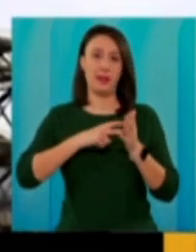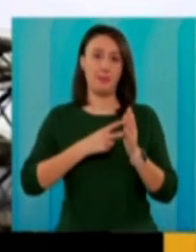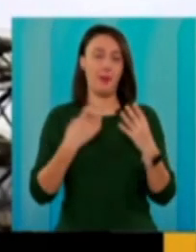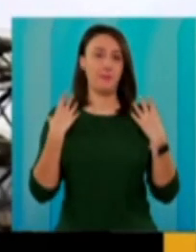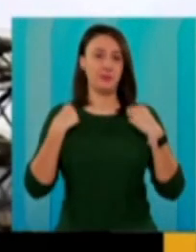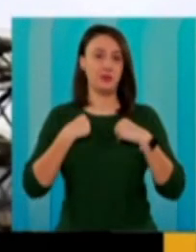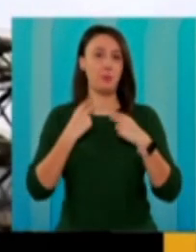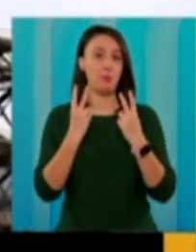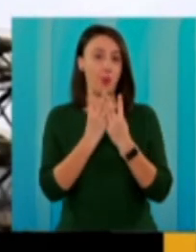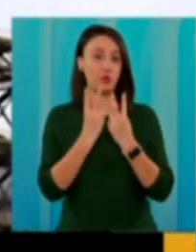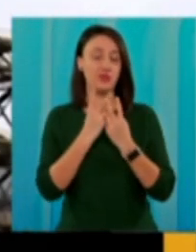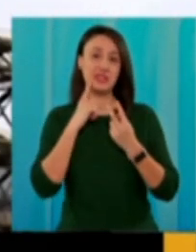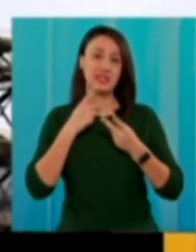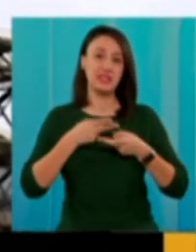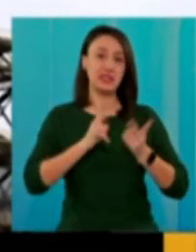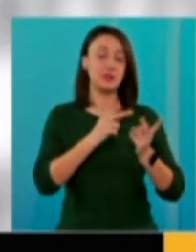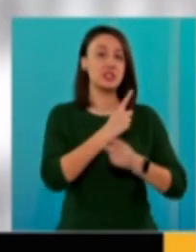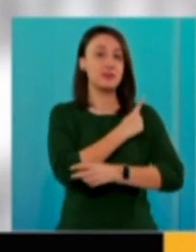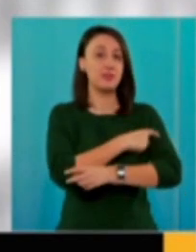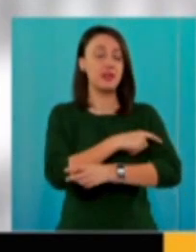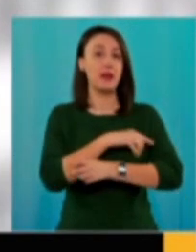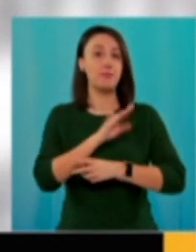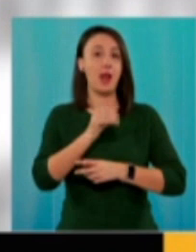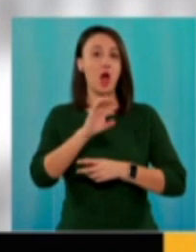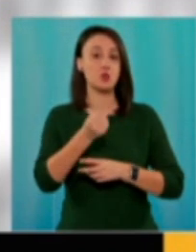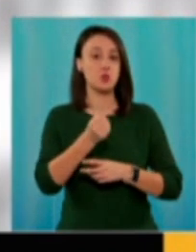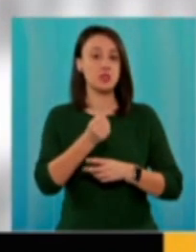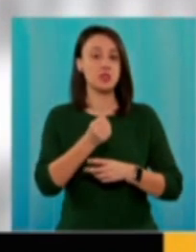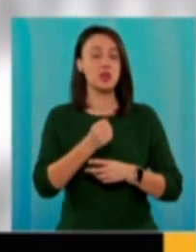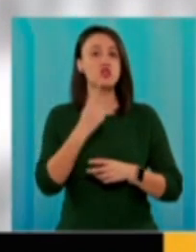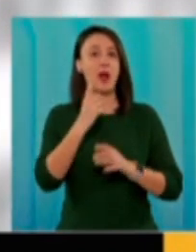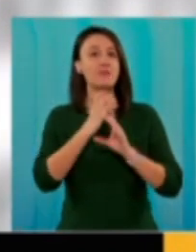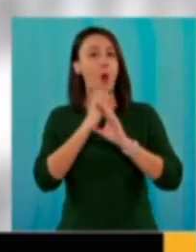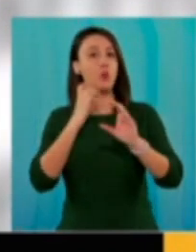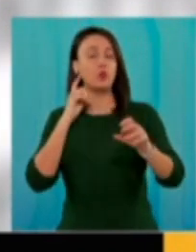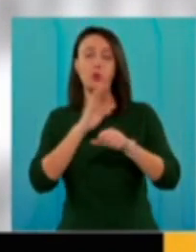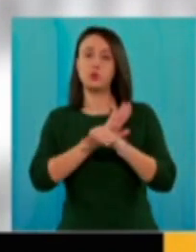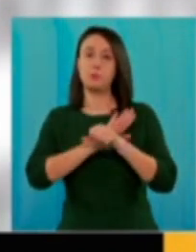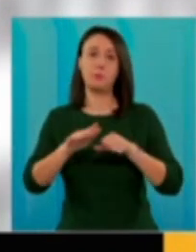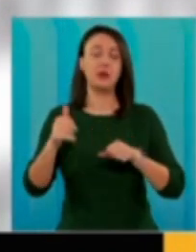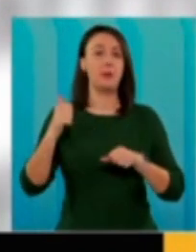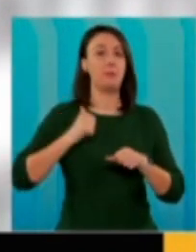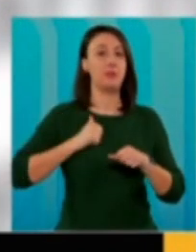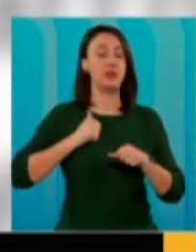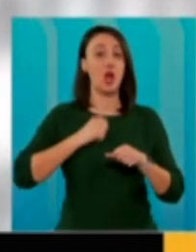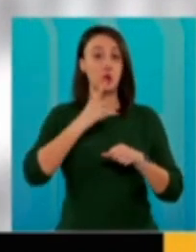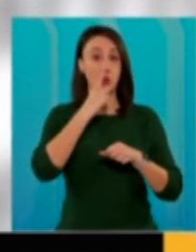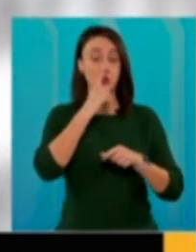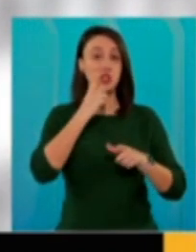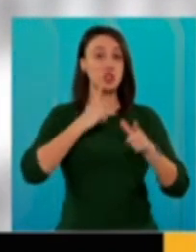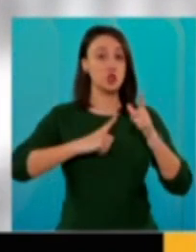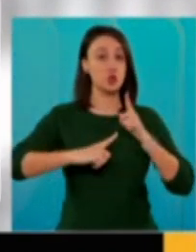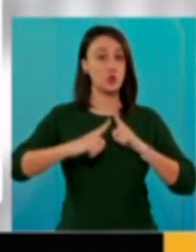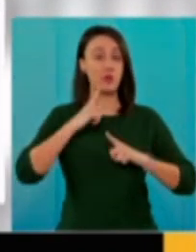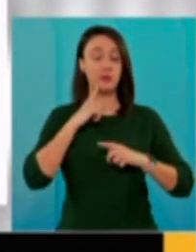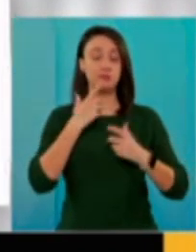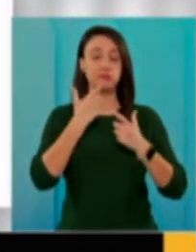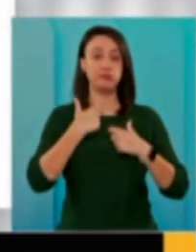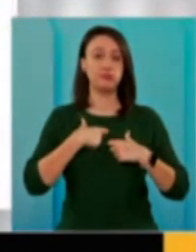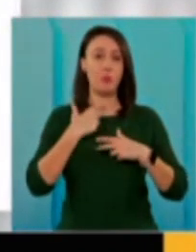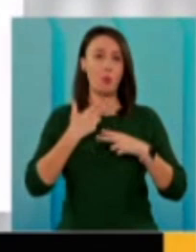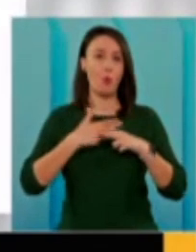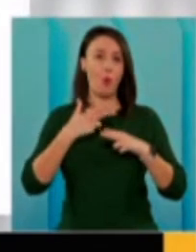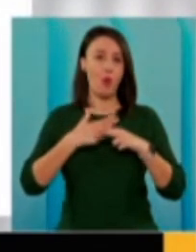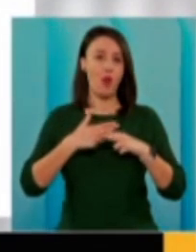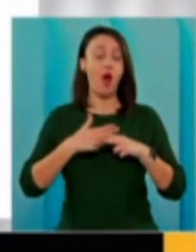au fost trimiși la un spital din Belarus 7 autobuze pline cu militari ruși care suferă de sindromul iradieri acute au ajuns